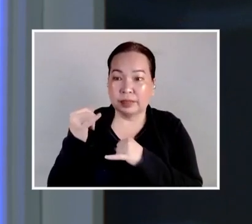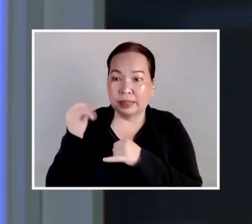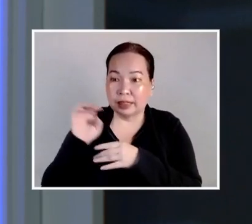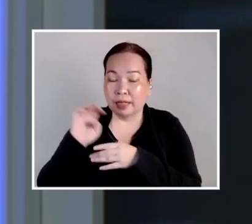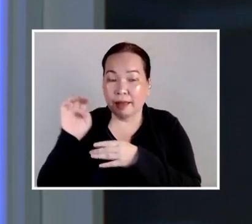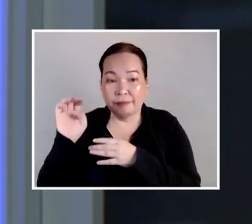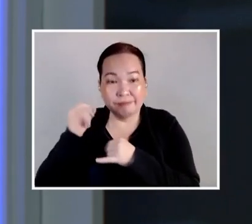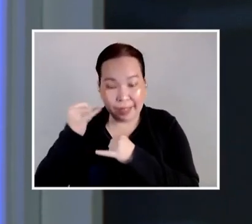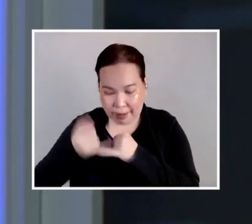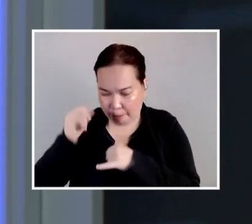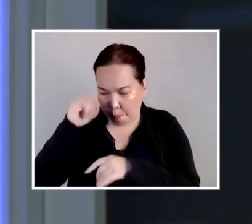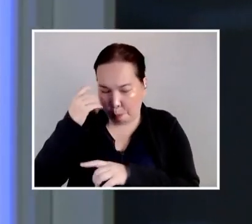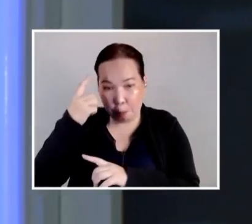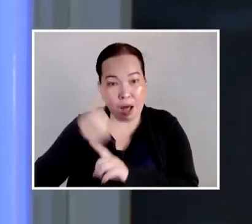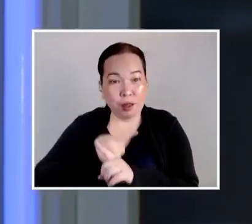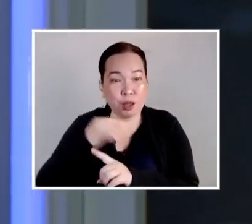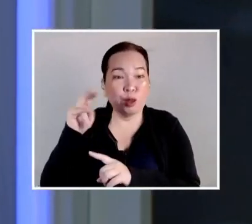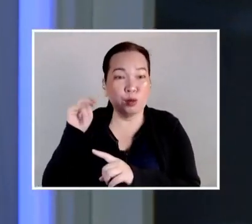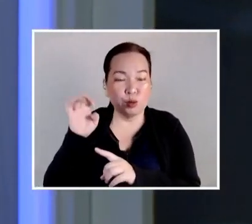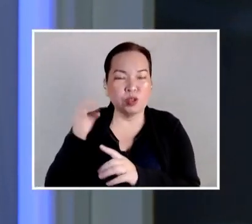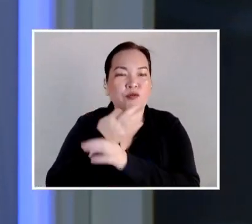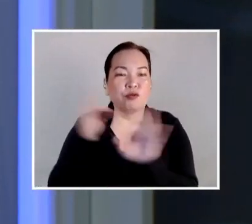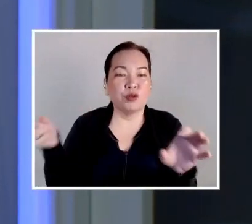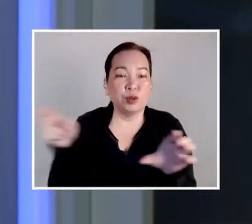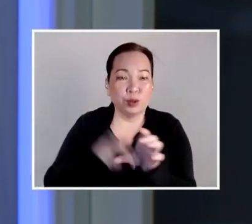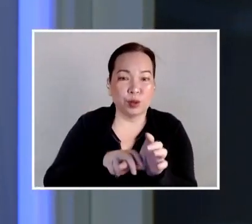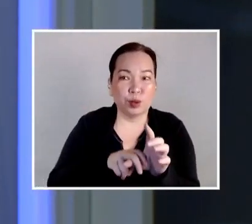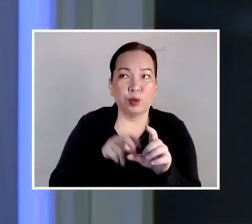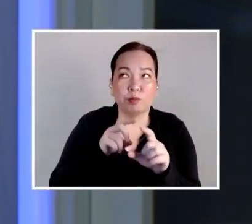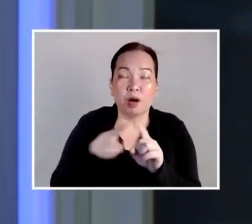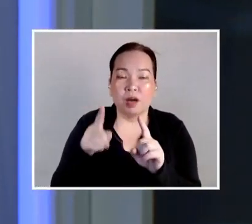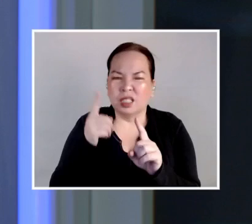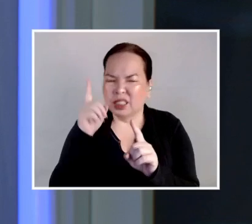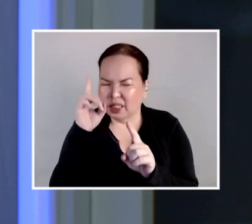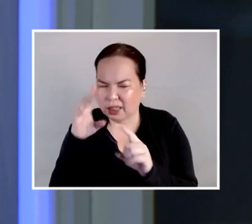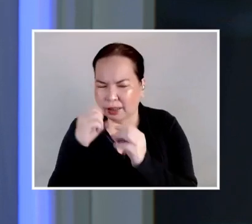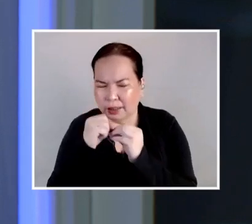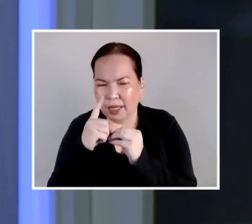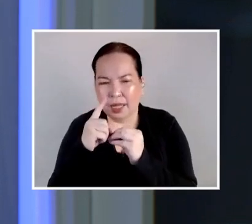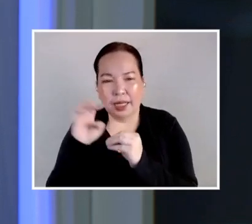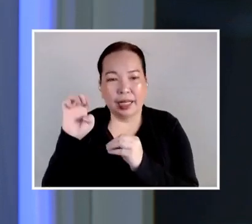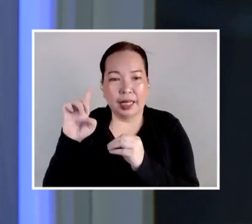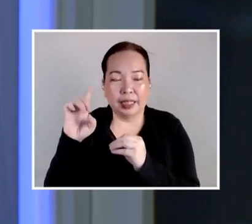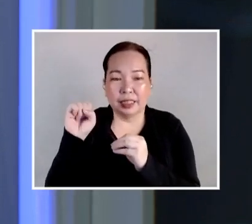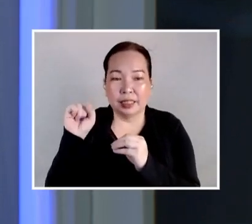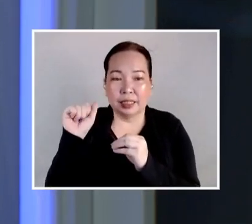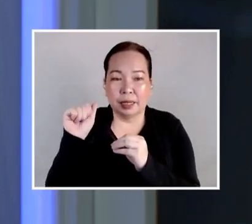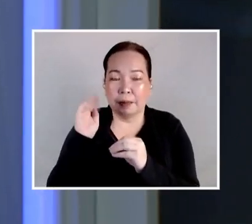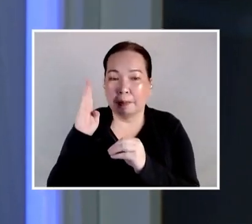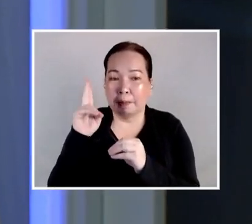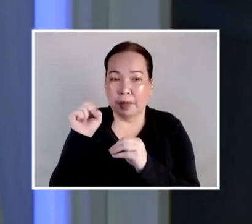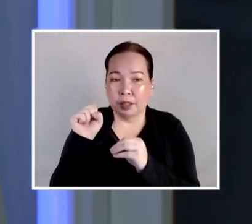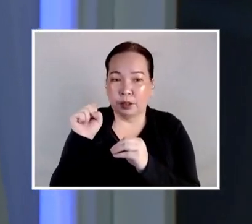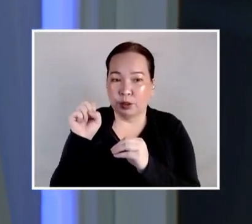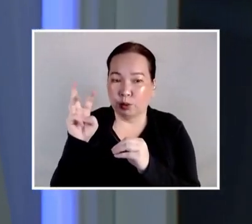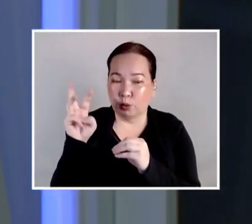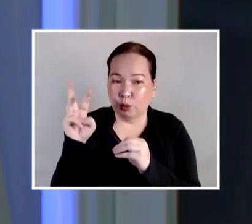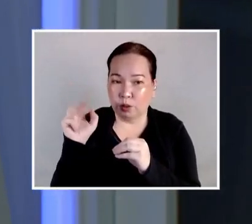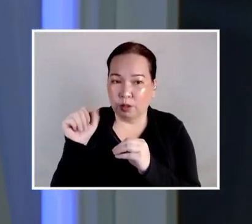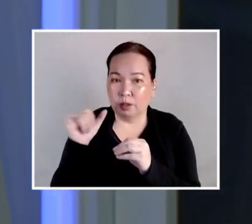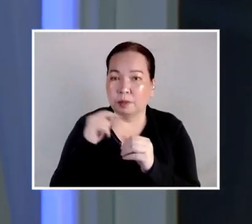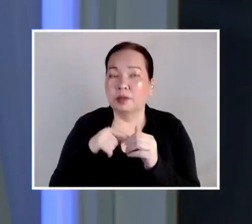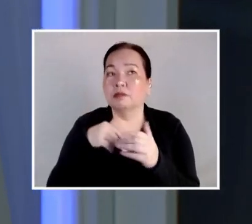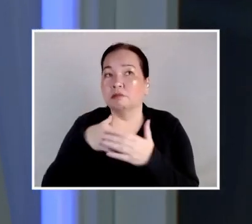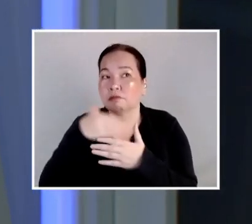bansa maliban sa EDSA Busway. Isasara naman ng isang buwan ang southbound lane ng EDSA